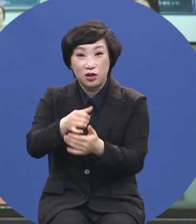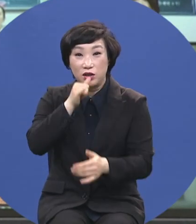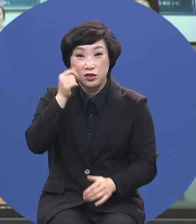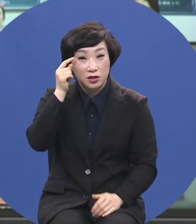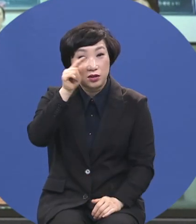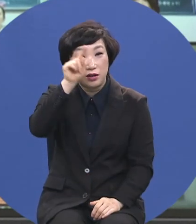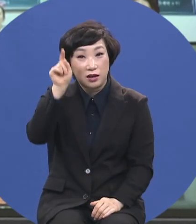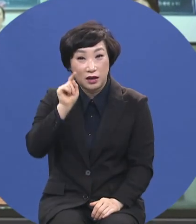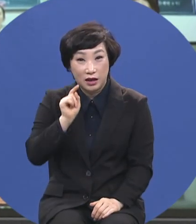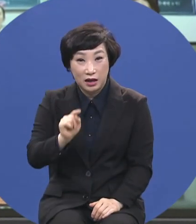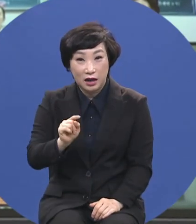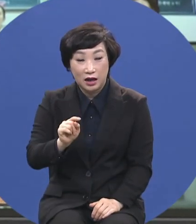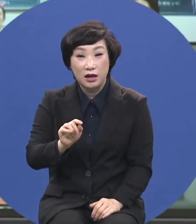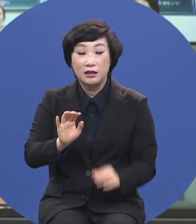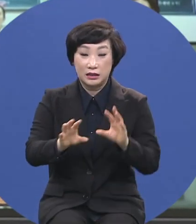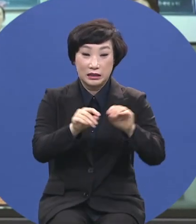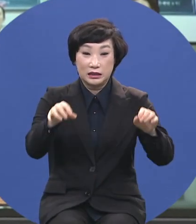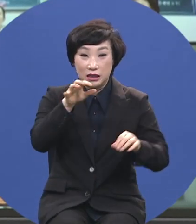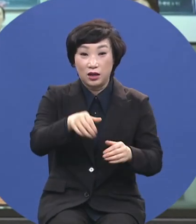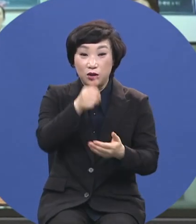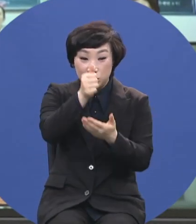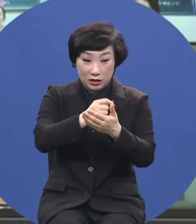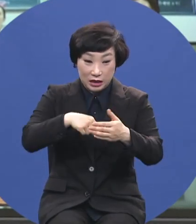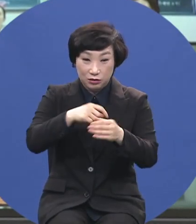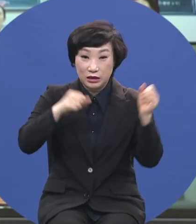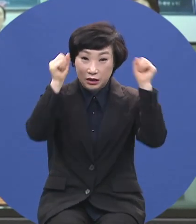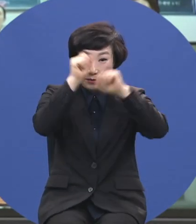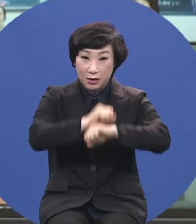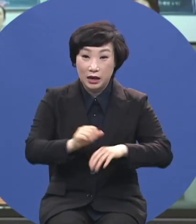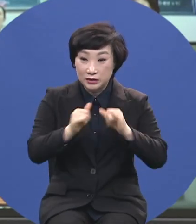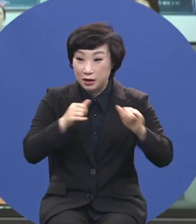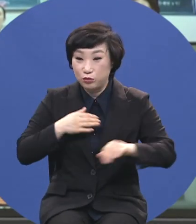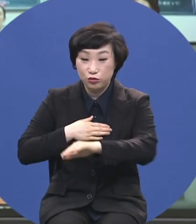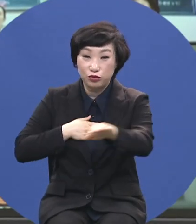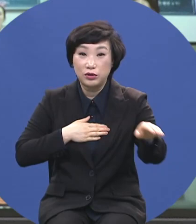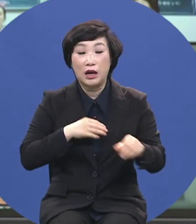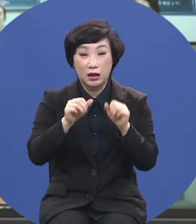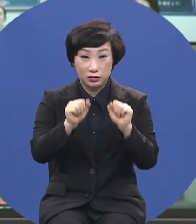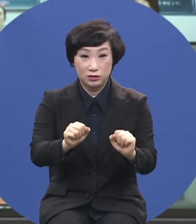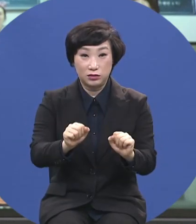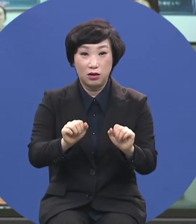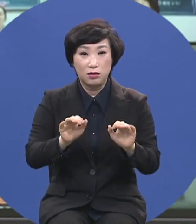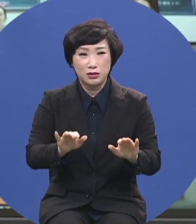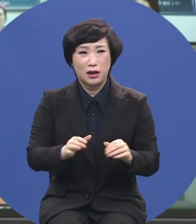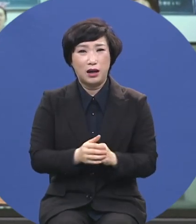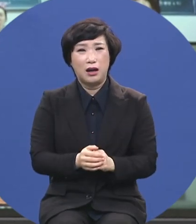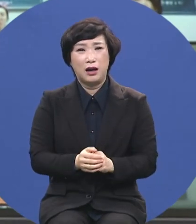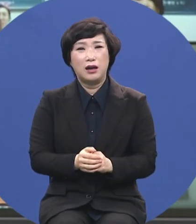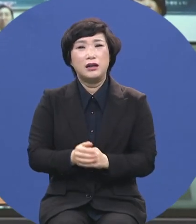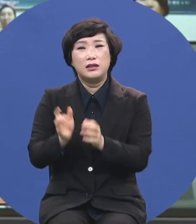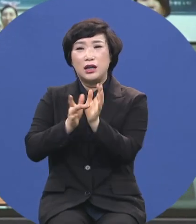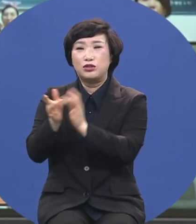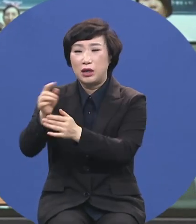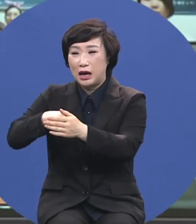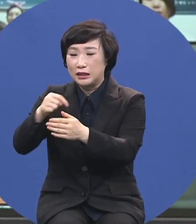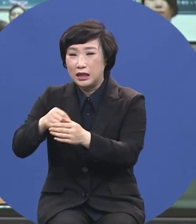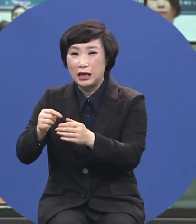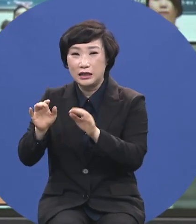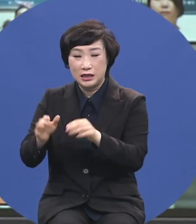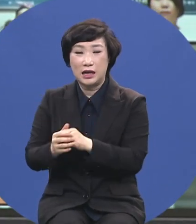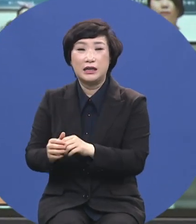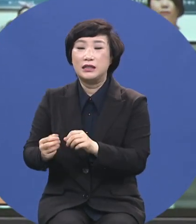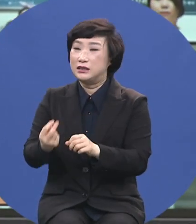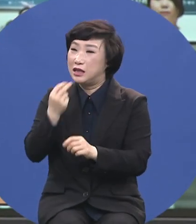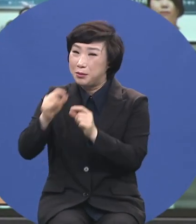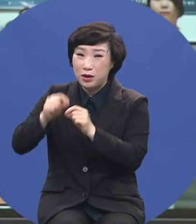택하셨느냐? 이 땅의 죄 아래서 멸망할 자가 있는 한 자기 안에 있는